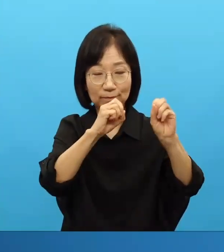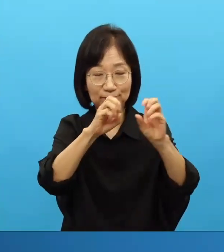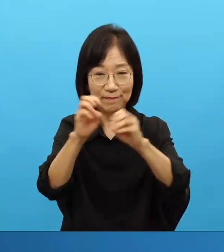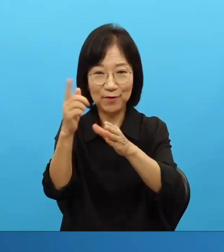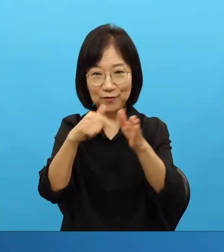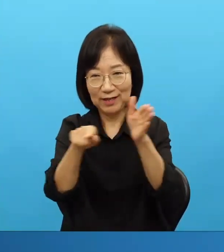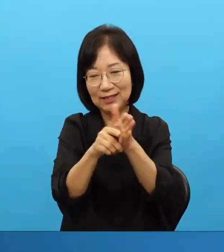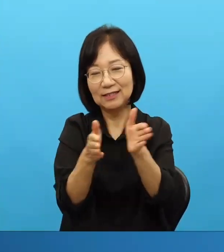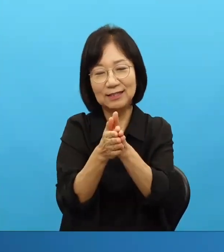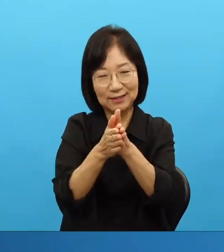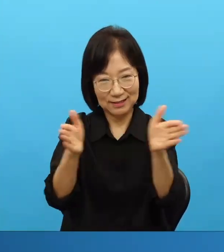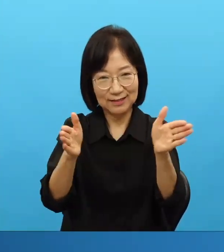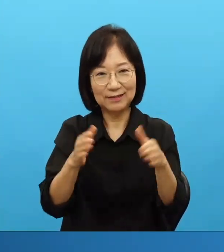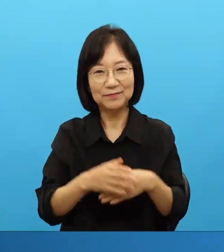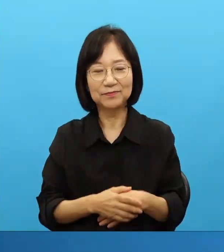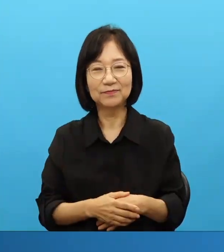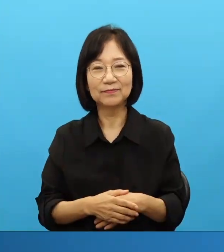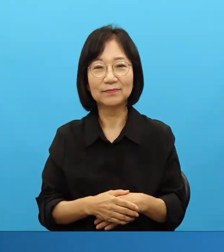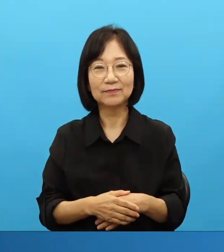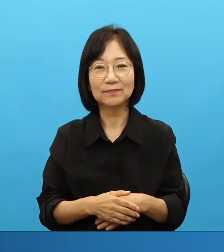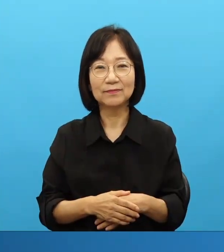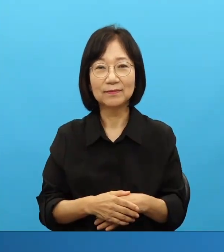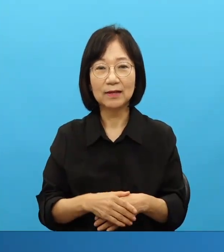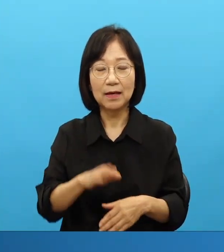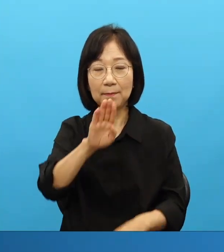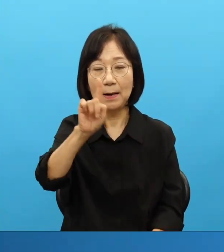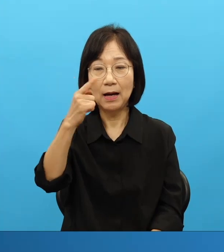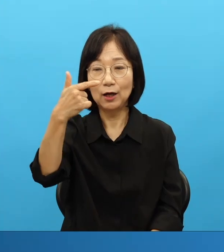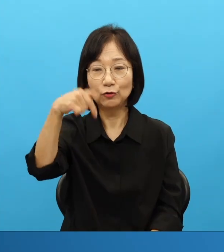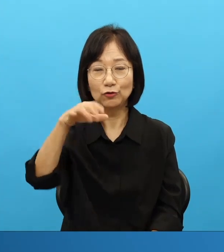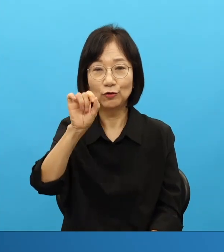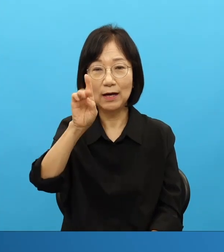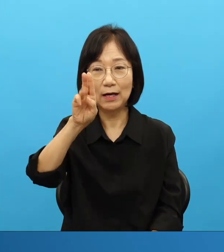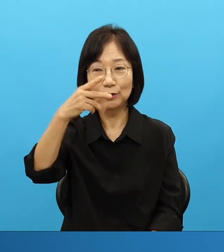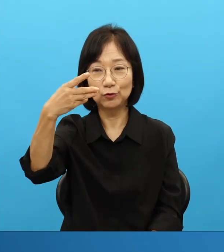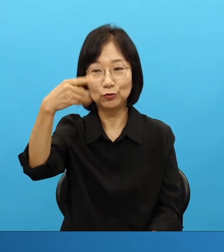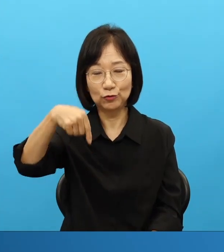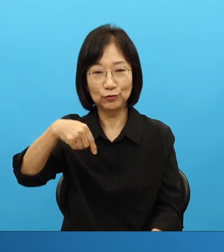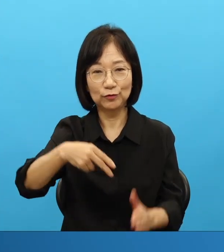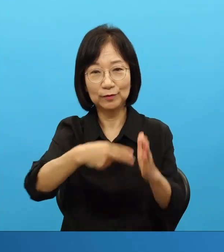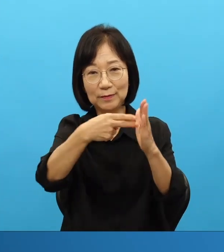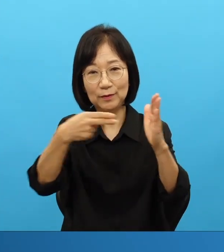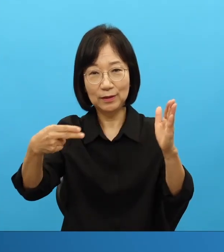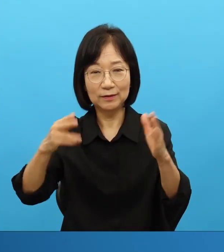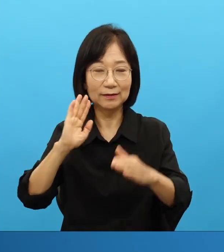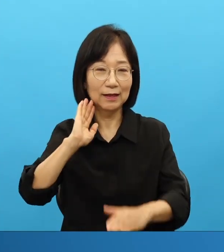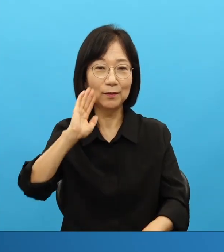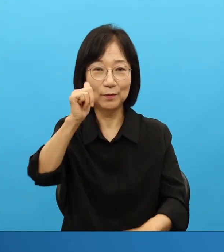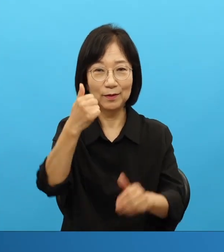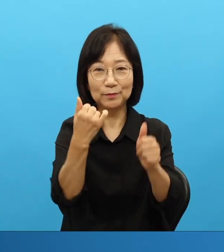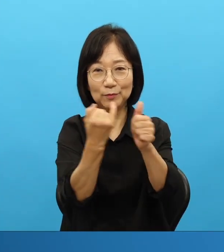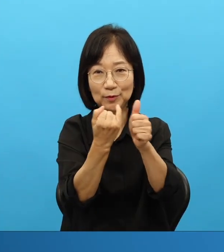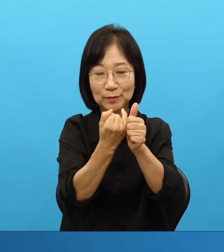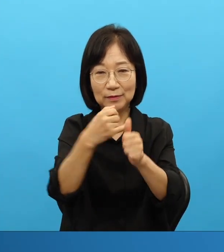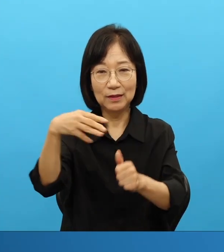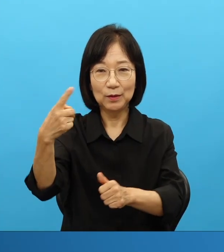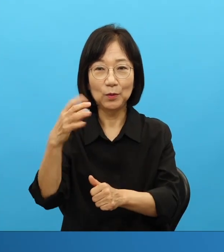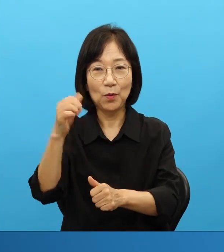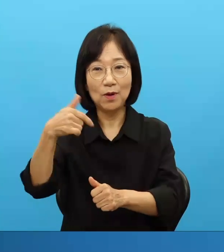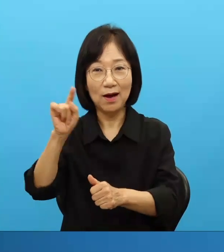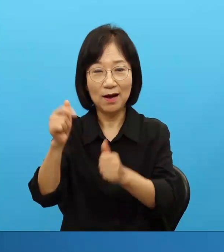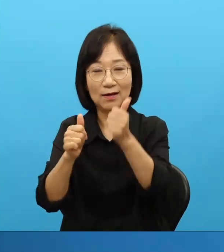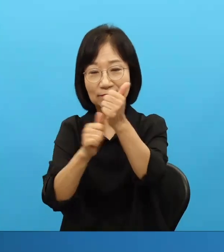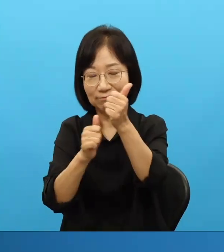시작을 알렸습니다. 이번 대회엔 바누아투 대통령 내외와 전 국회의장, 통가 왕족 대표와 부총리 내외